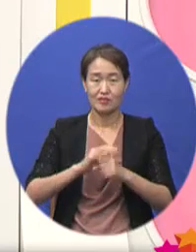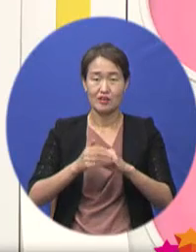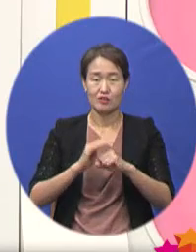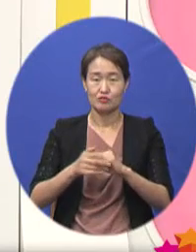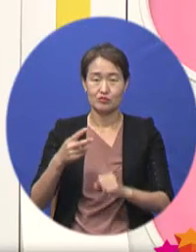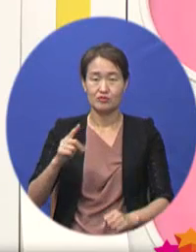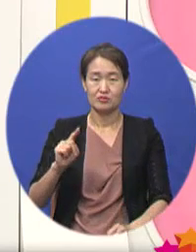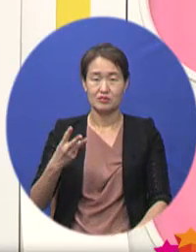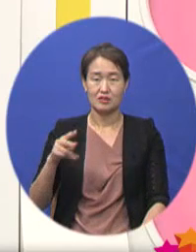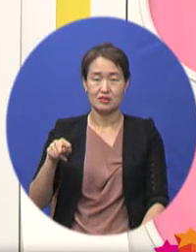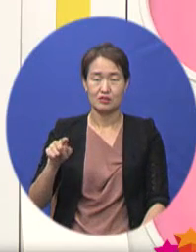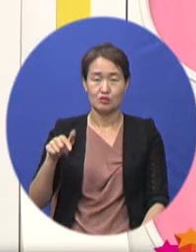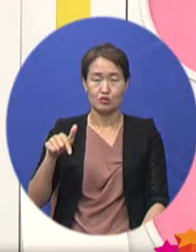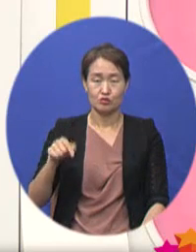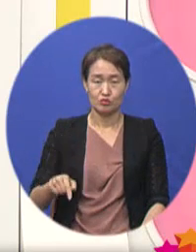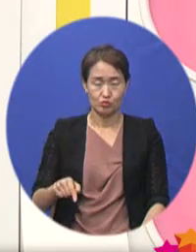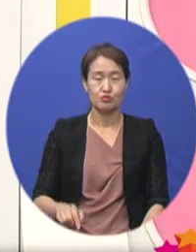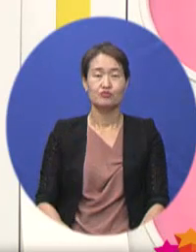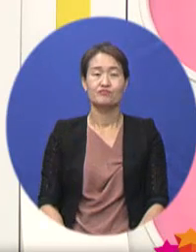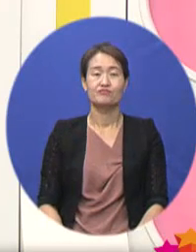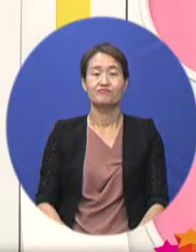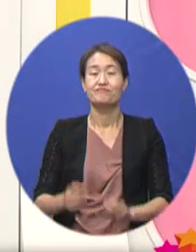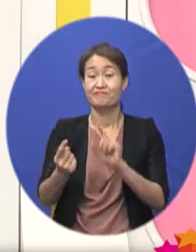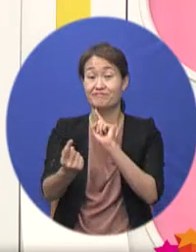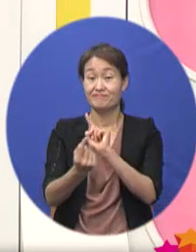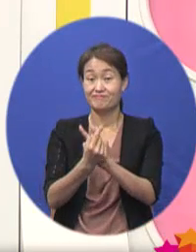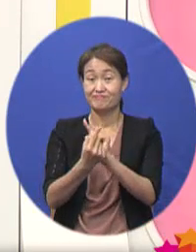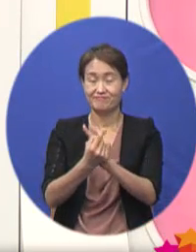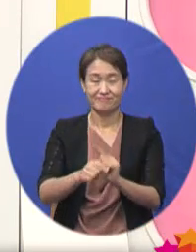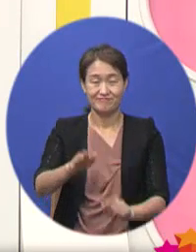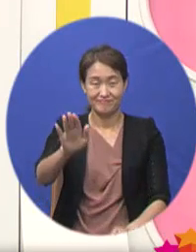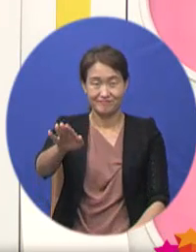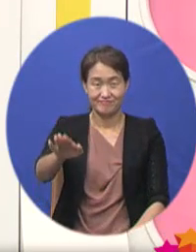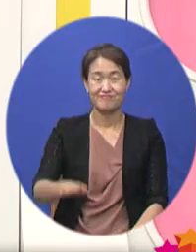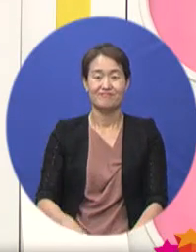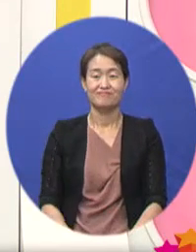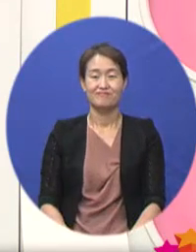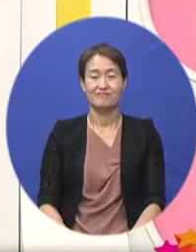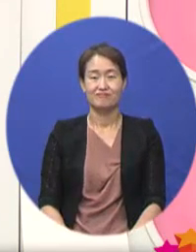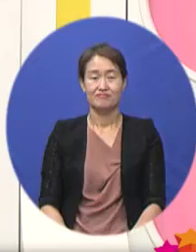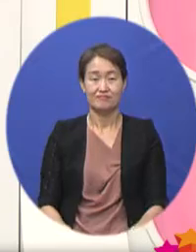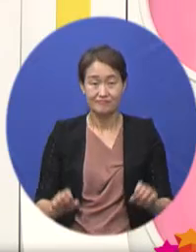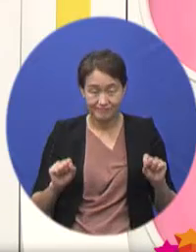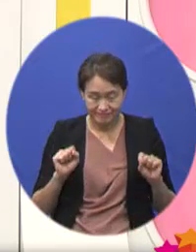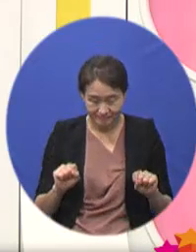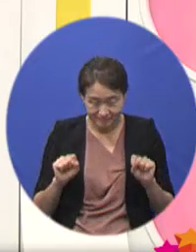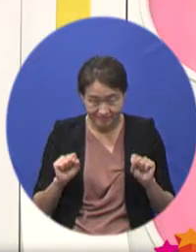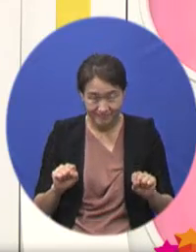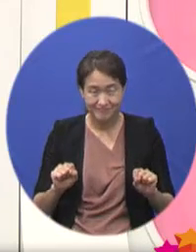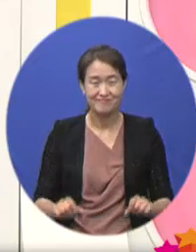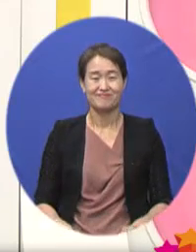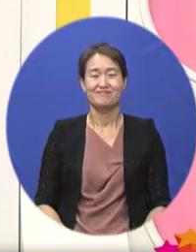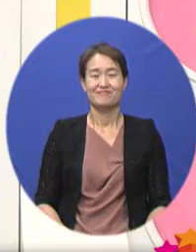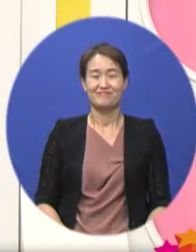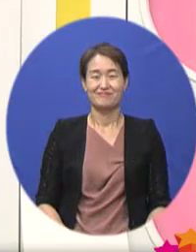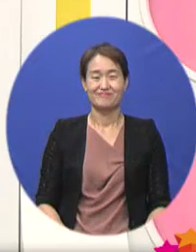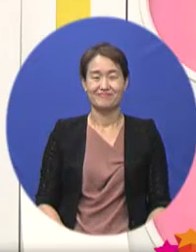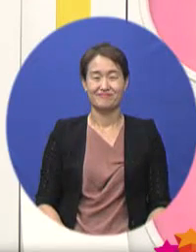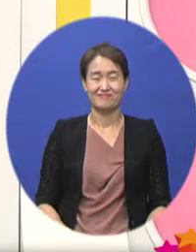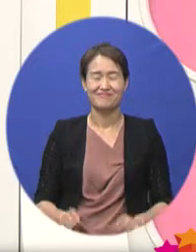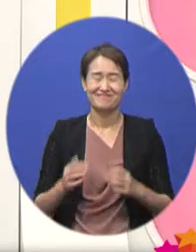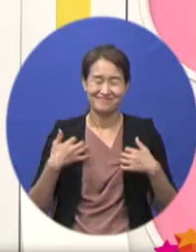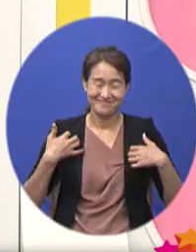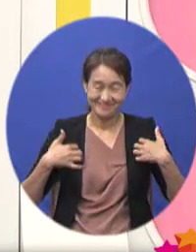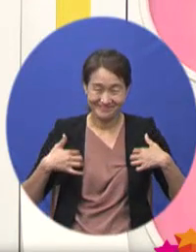한번 가도록 예. 하겠습니다. 정동호님 만나볼게요. 예. 여보세요. 아, 안녕하세요. 반갑습니다. 안녕하세요. 예,